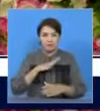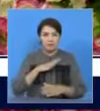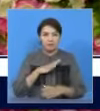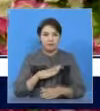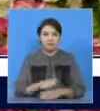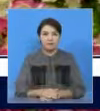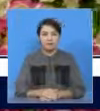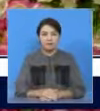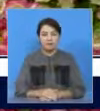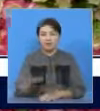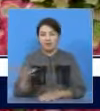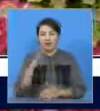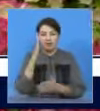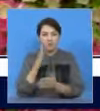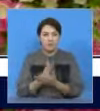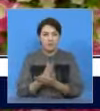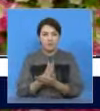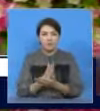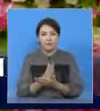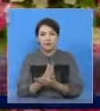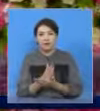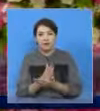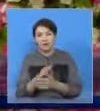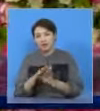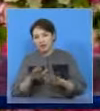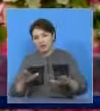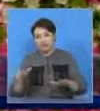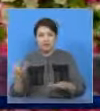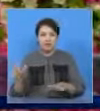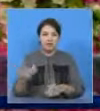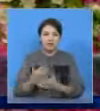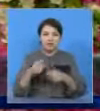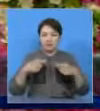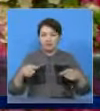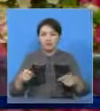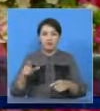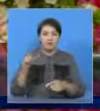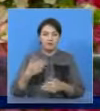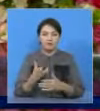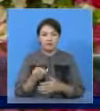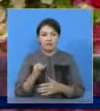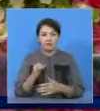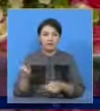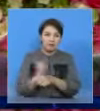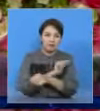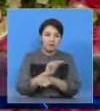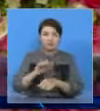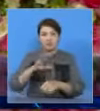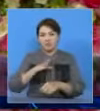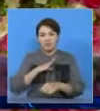осы кісілердің бар екендігін, осы кісілерден қалған осы адамдар басқа жандарды тәрбие алып,